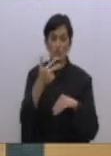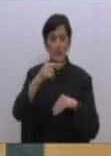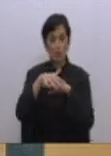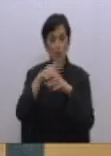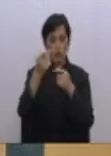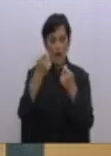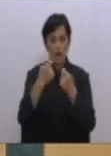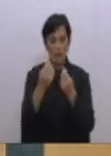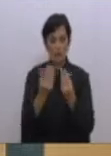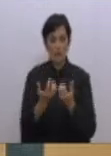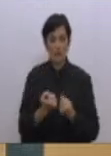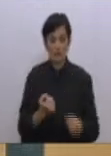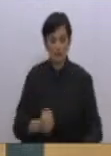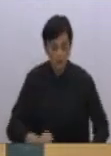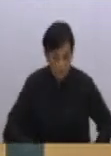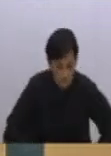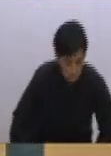ქულა